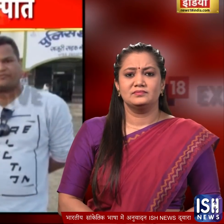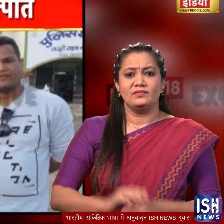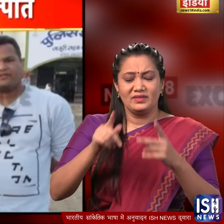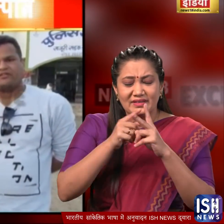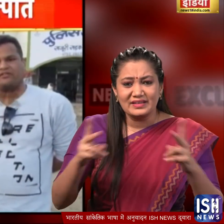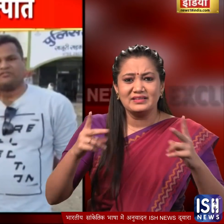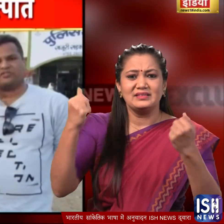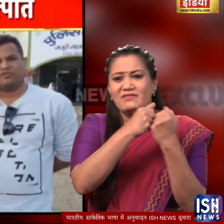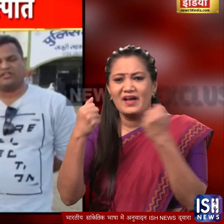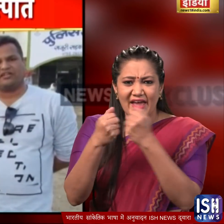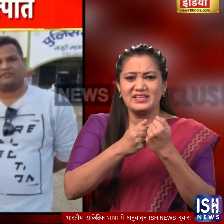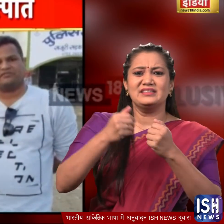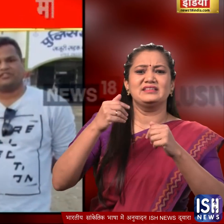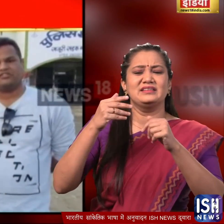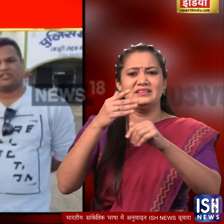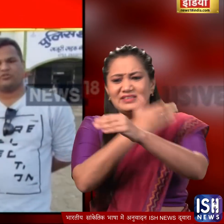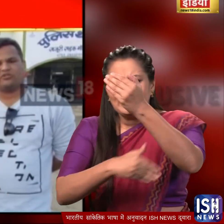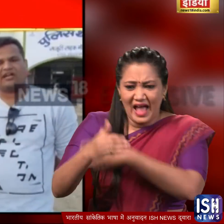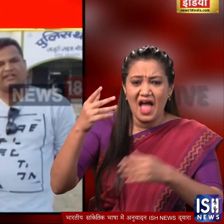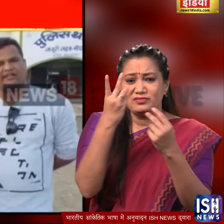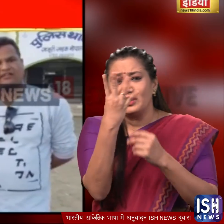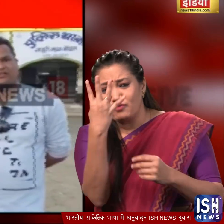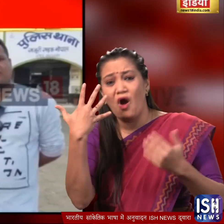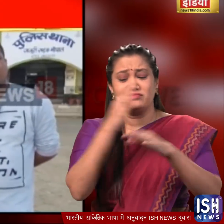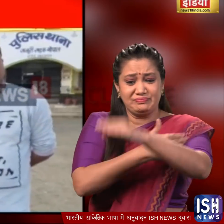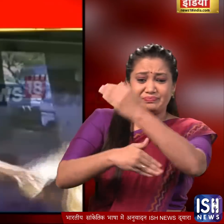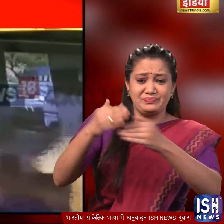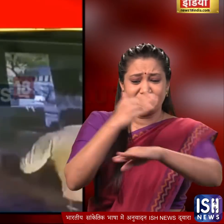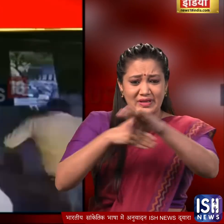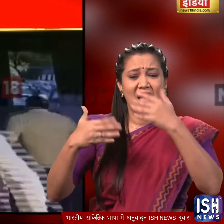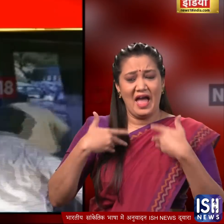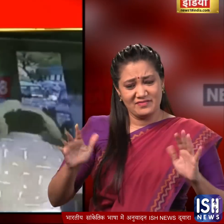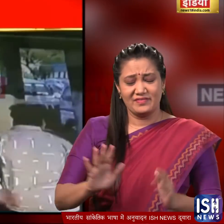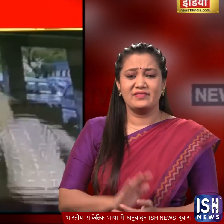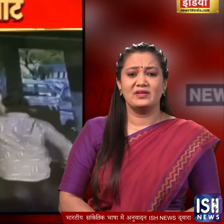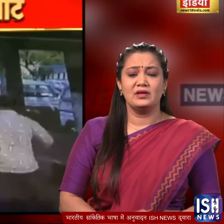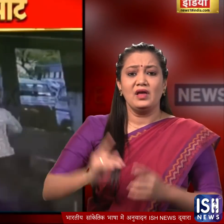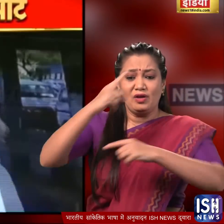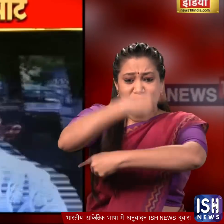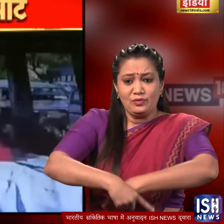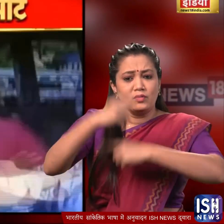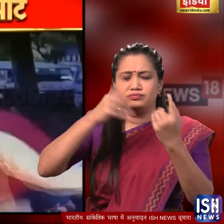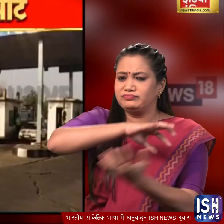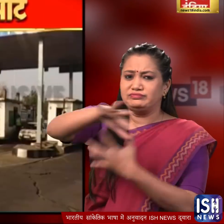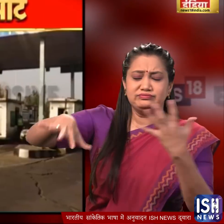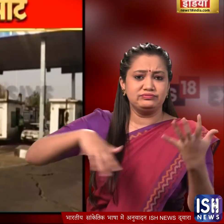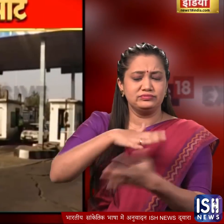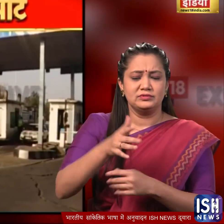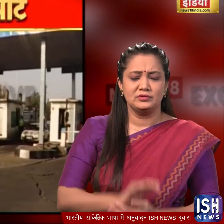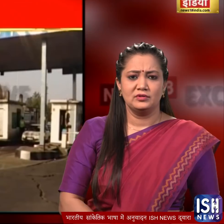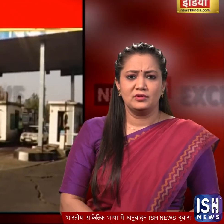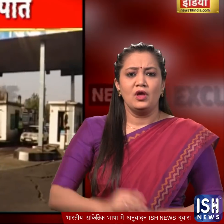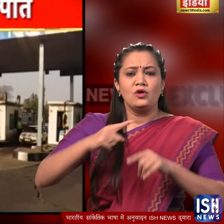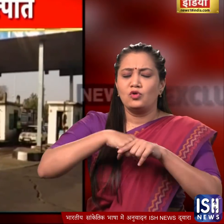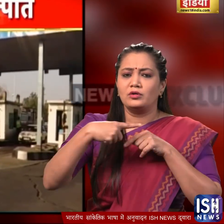की, जख्मी किया, 3-4 लोग घायल है। वहीं टोल प्लाजा पर हुए इस हंगामे की वजह से वहां अफरा तफरी जैसे हालात बन गए